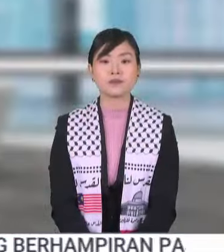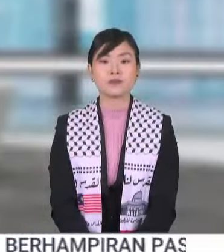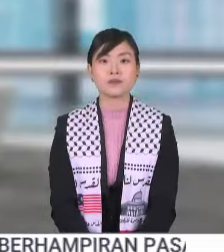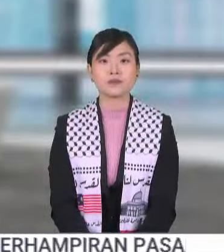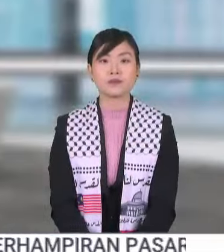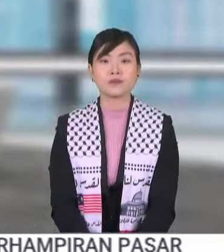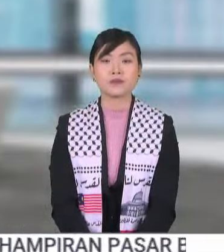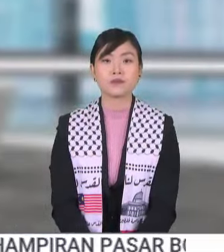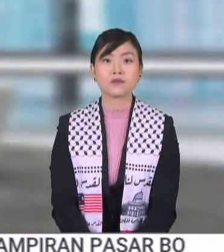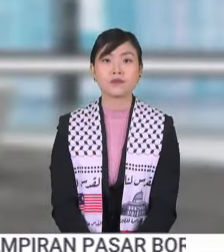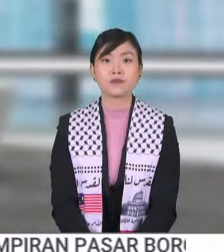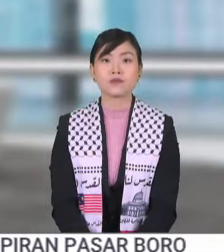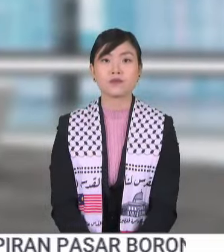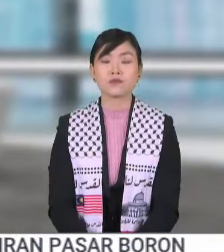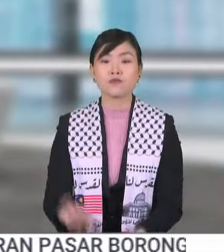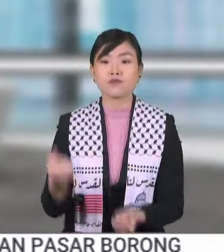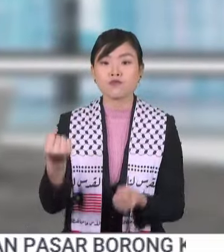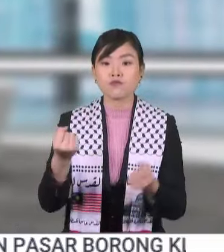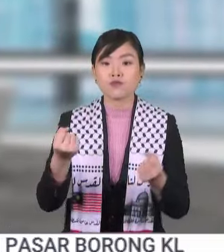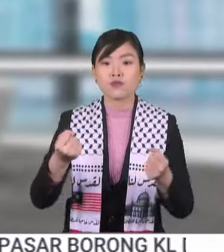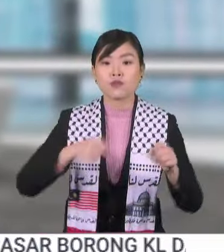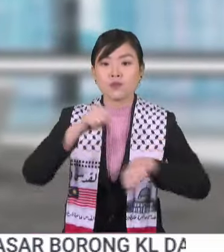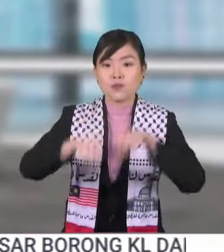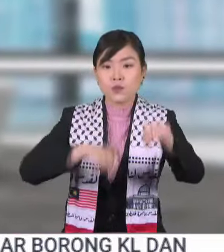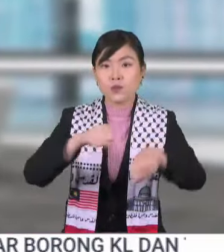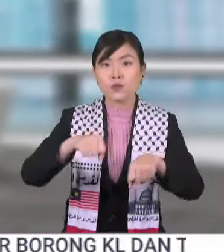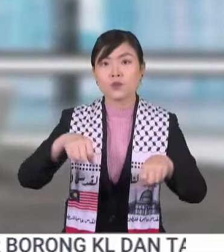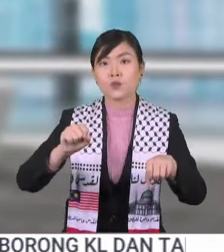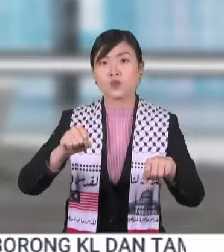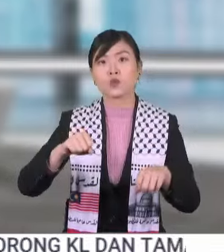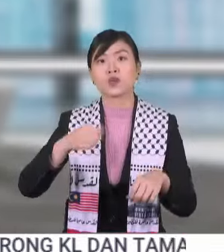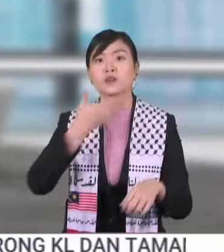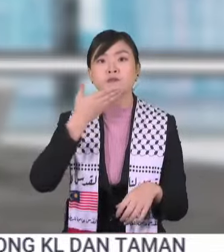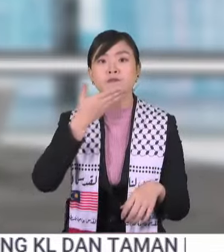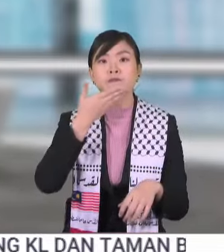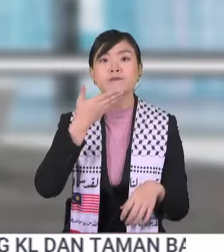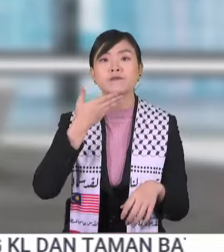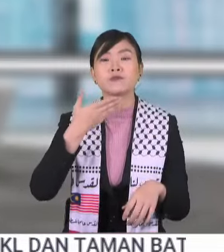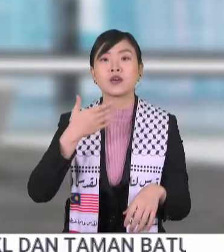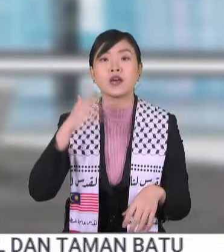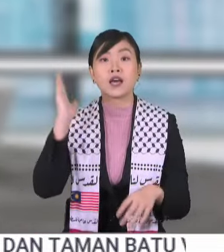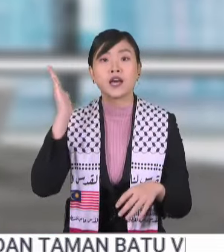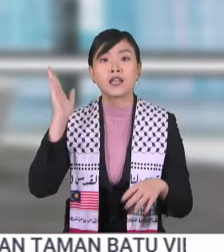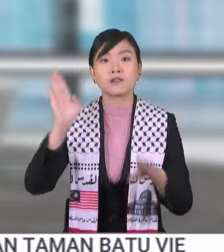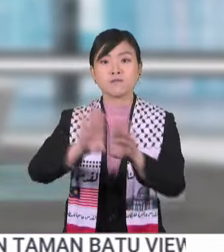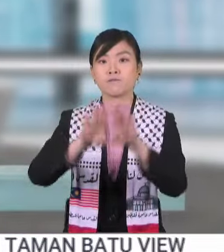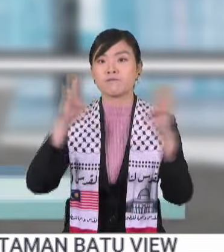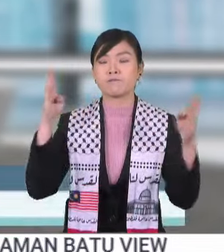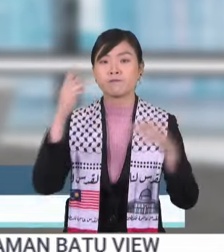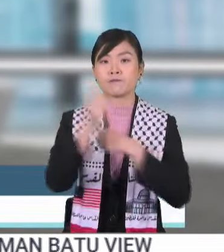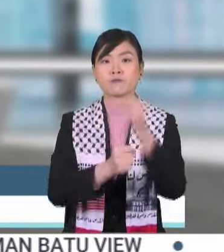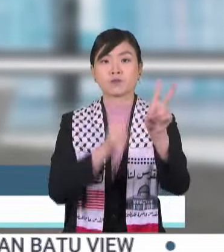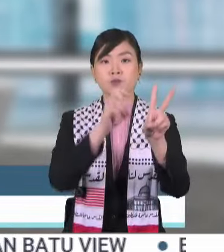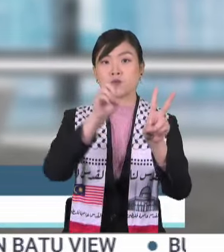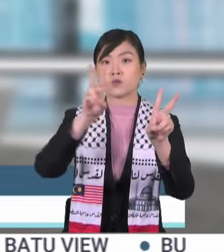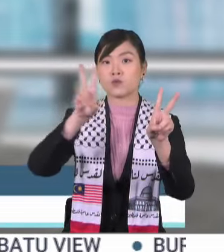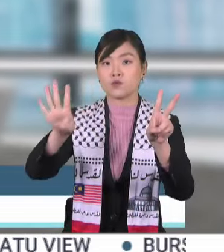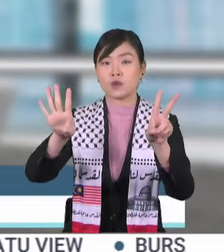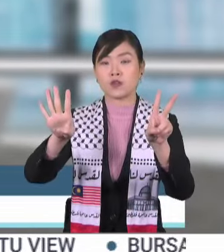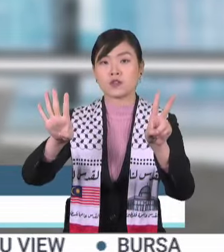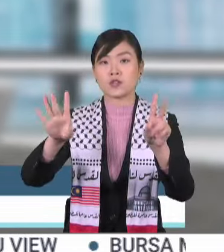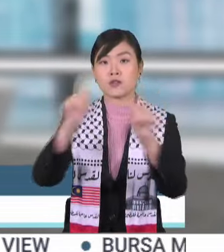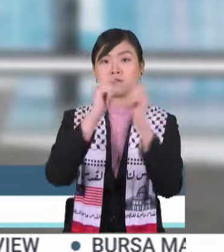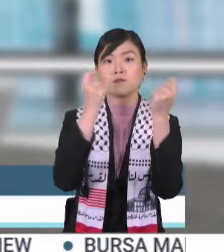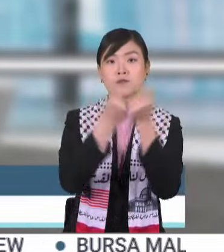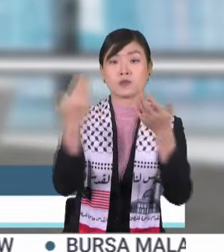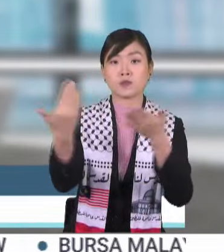1960 pelumba muda kelahiran muar Johor Mohamad Nor Aiman Rosli teruja membuka lembaran musim 2024 bersama pasukan